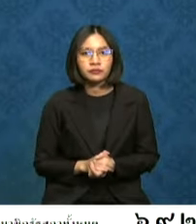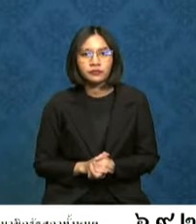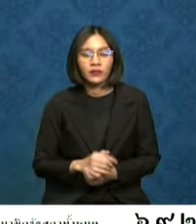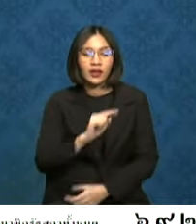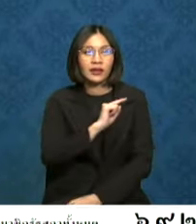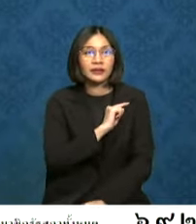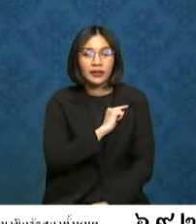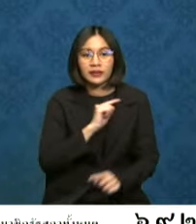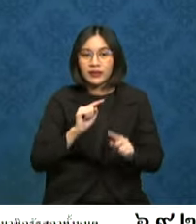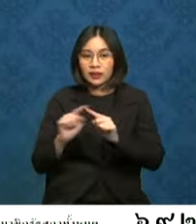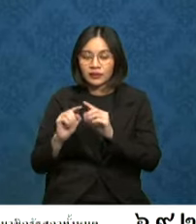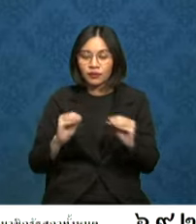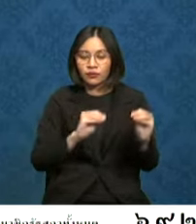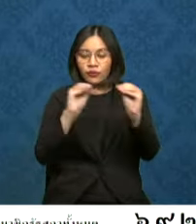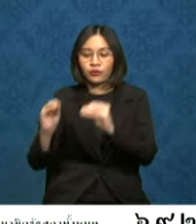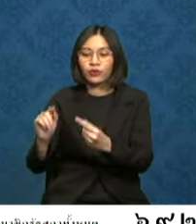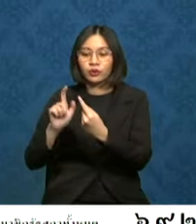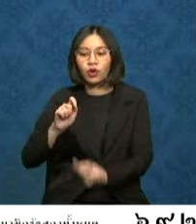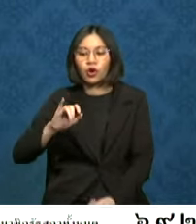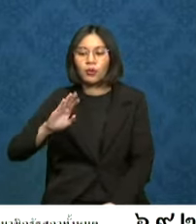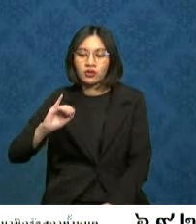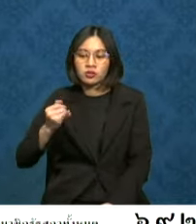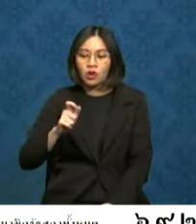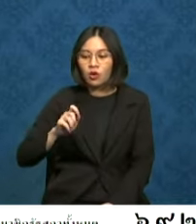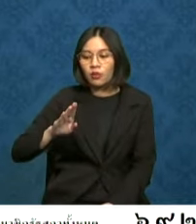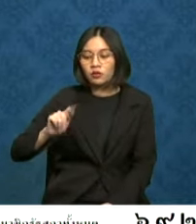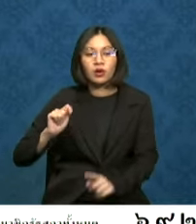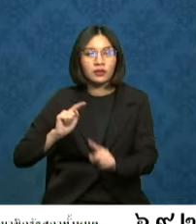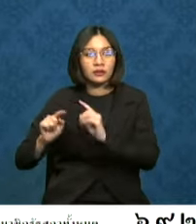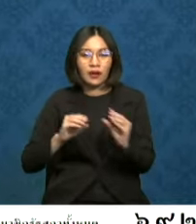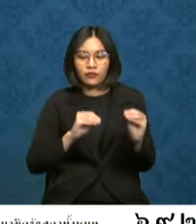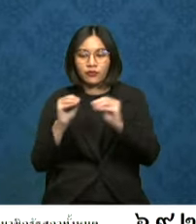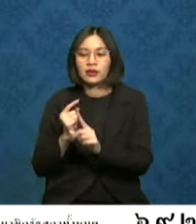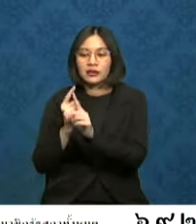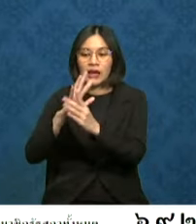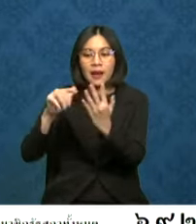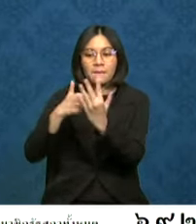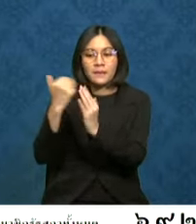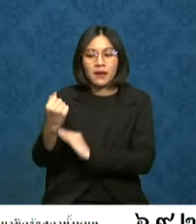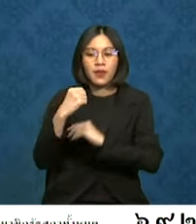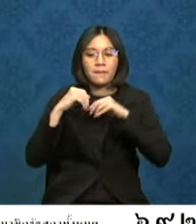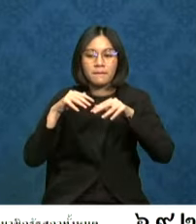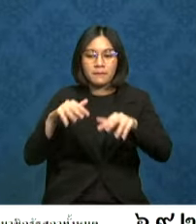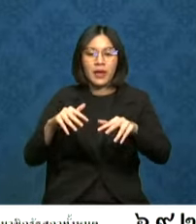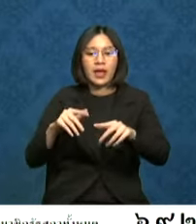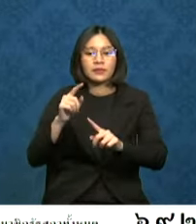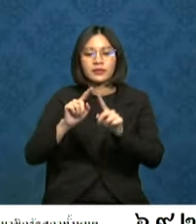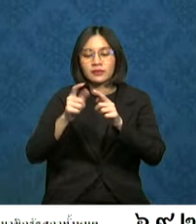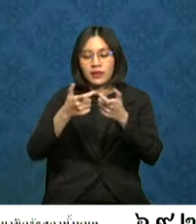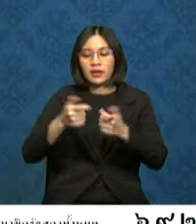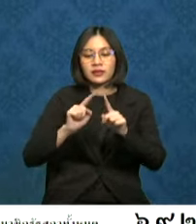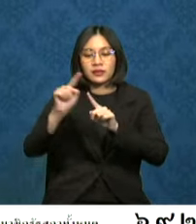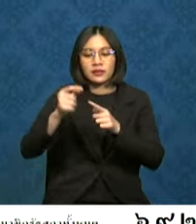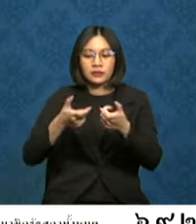ปราคนอีกมากครัี่ยังต้องถ่ายโอกนตามแผนกกใจแนาชบัที่ 1 แลแบที่ 2 ไม่วาจะเป็น